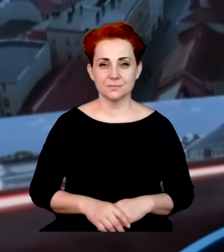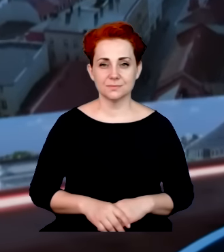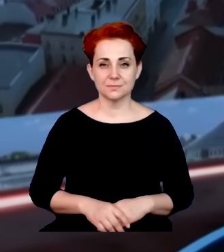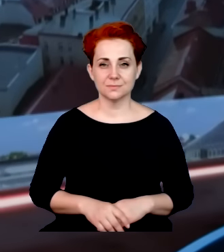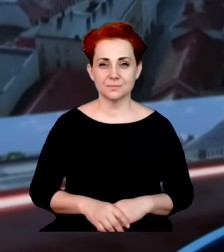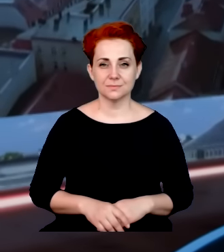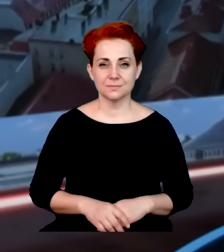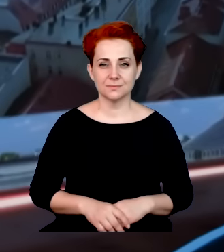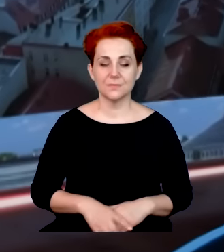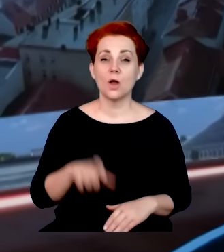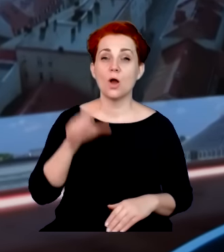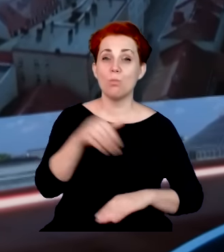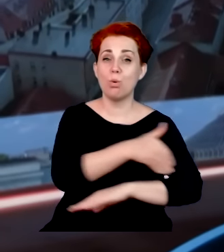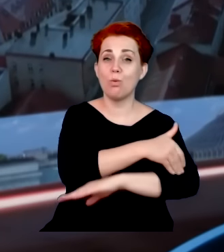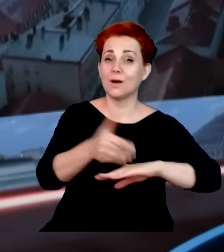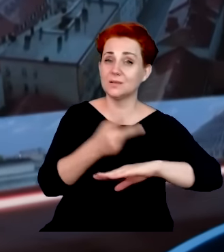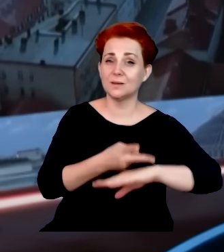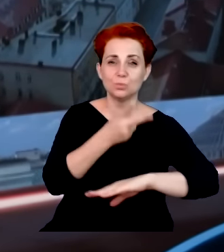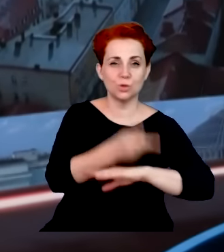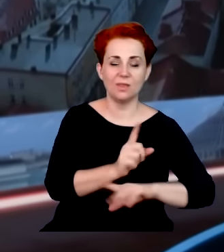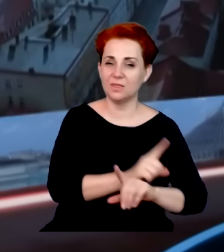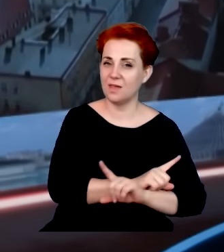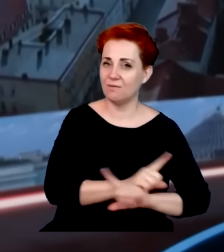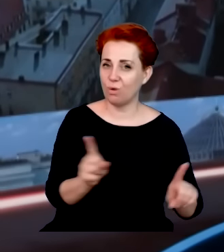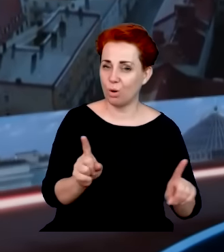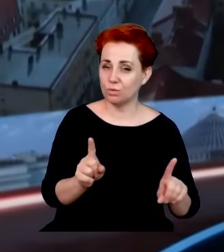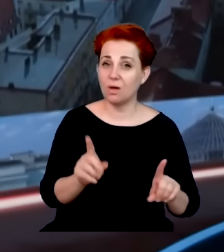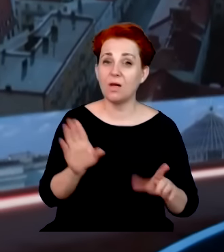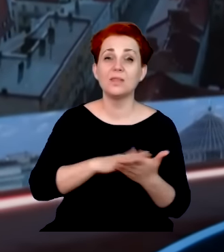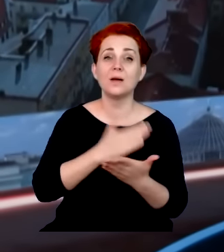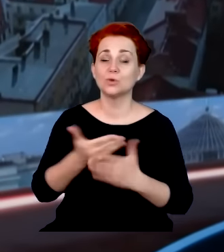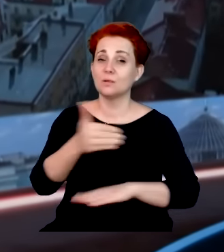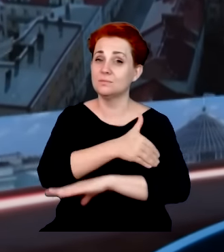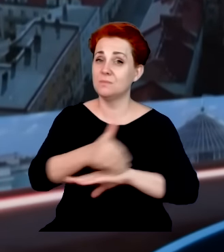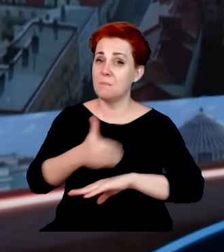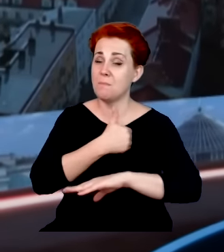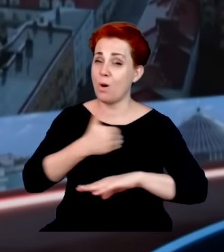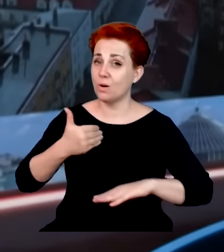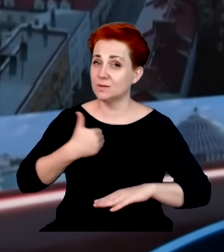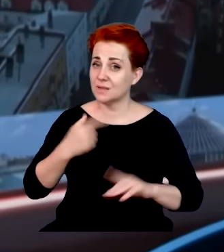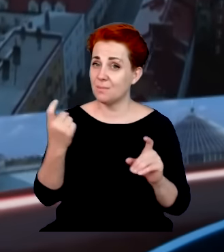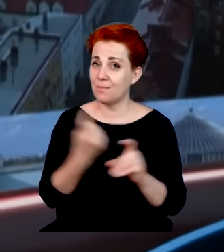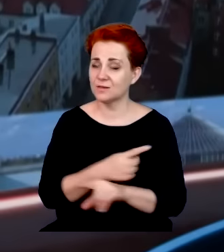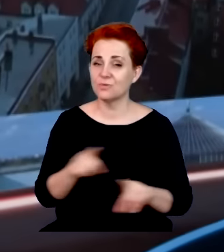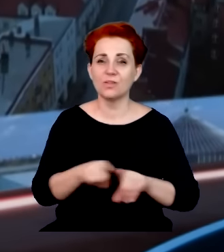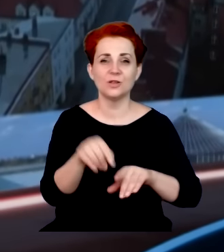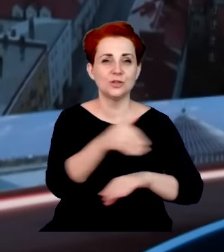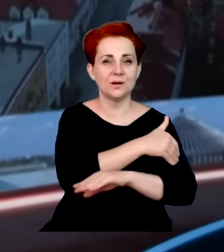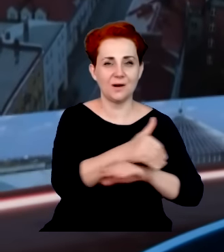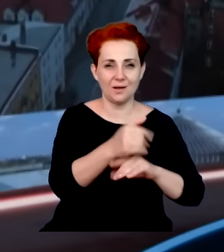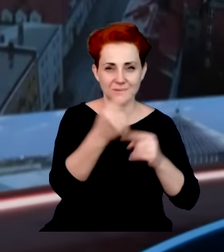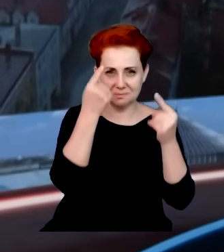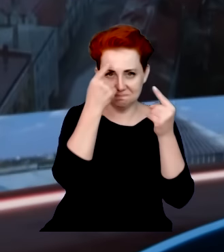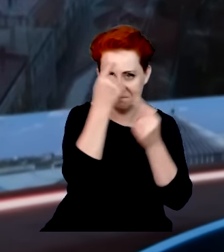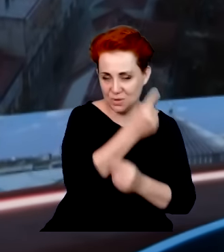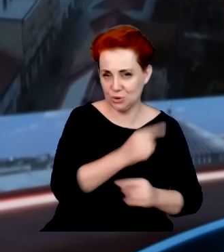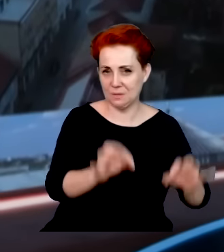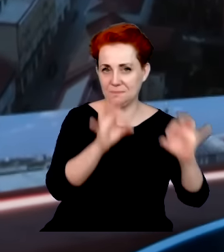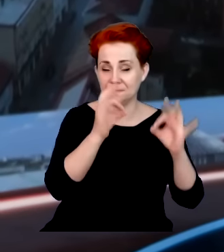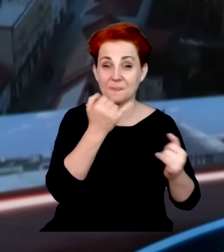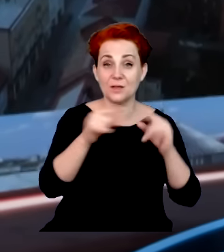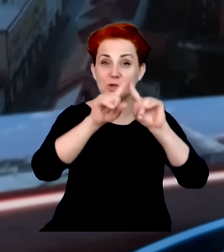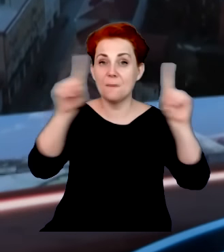Są granice, których przekroczyć nie wolno. Tak jest z granicą państwa polskiego i tak jest też z granicą zdrowego rozsądku. Jeśli pakt migracyjny